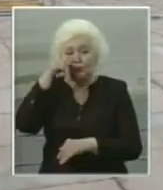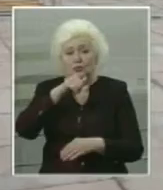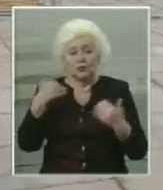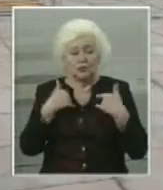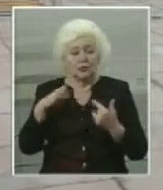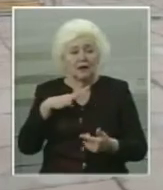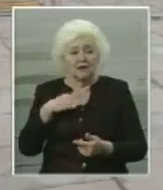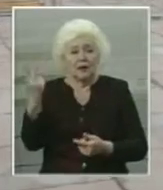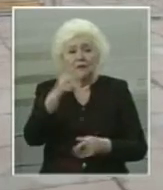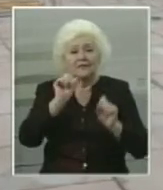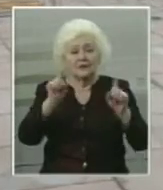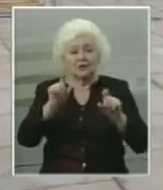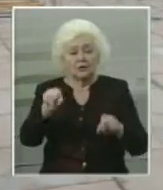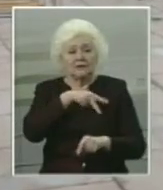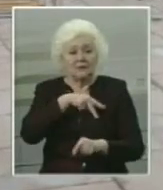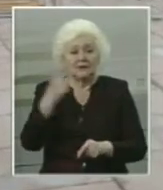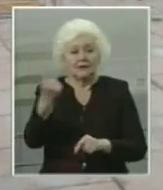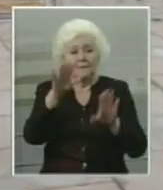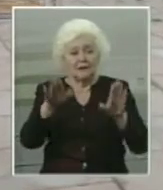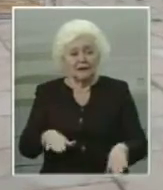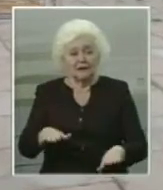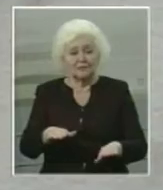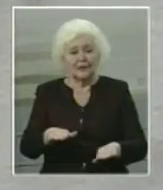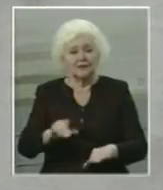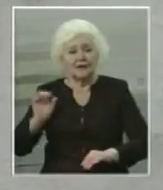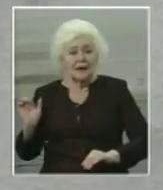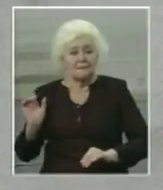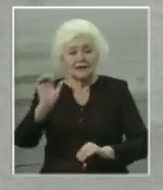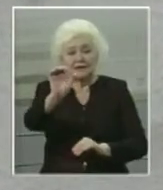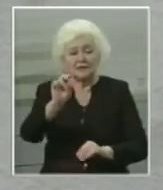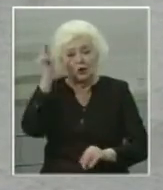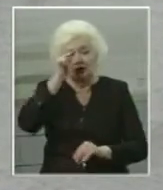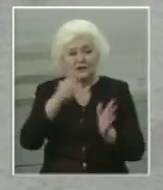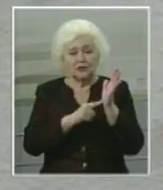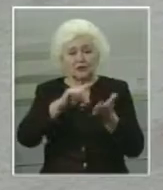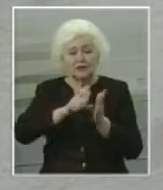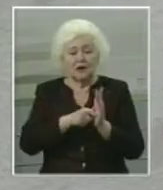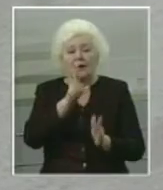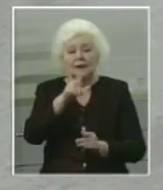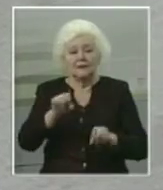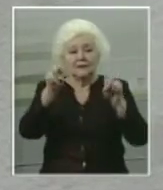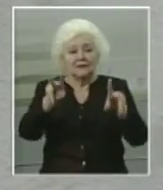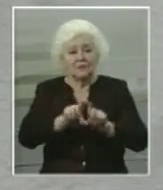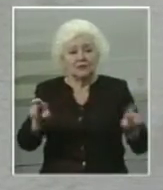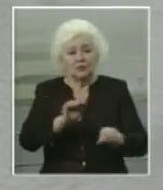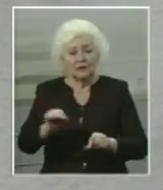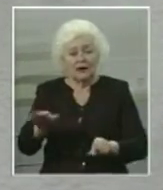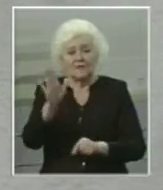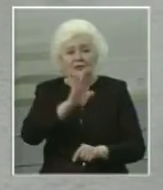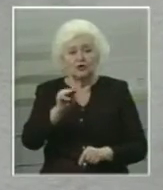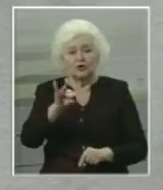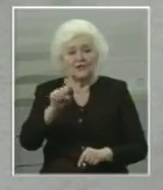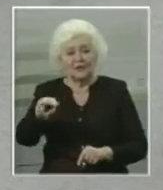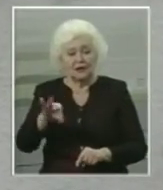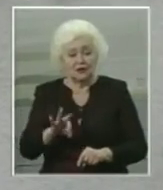було 2 золоті медалі за перше місце, біг і її метання. Учениця 6 класу Калинівської спеціальної школи-інтернату Вікторія